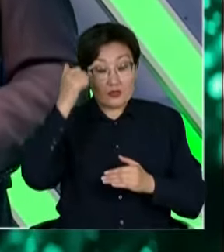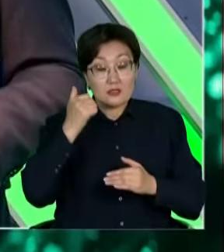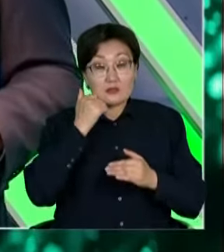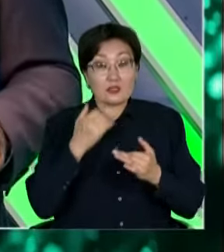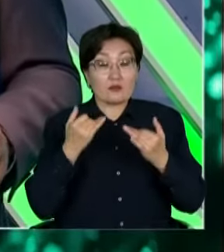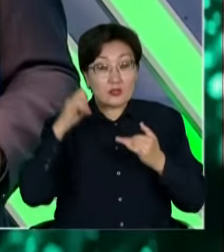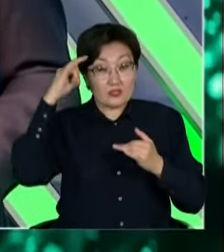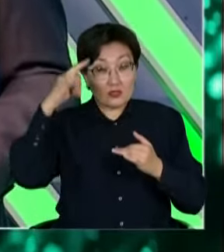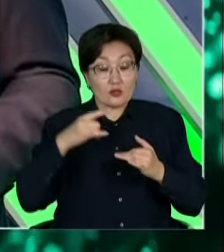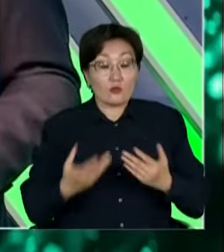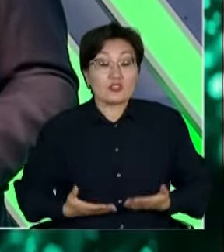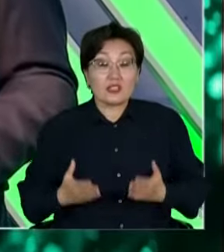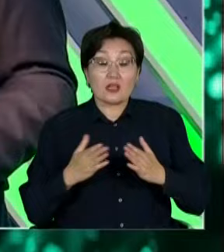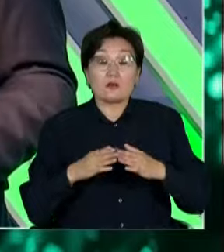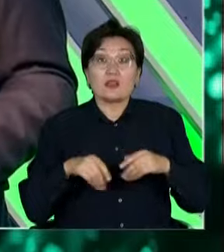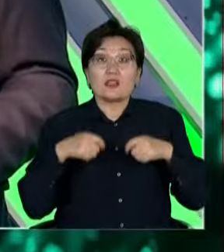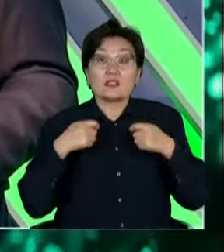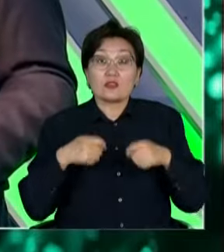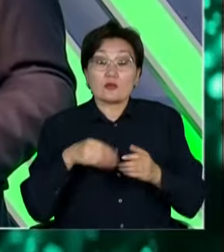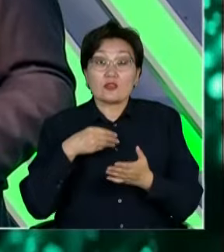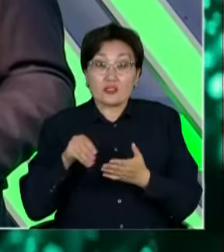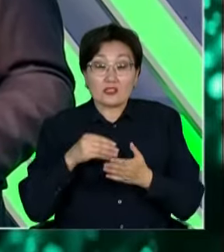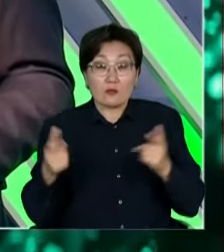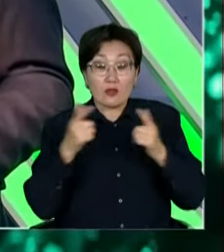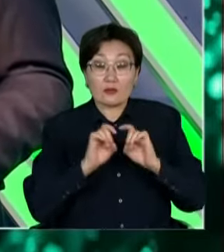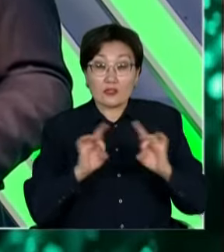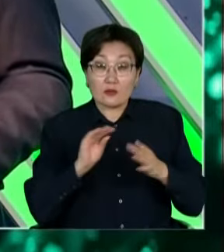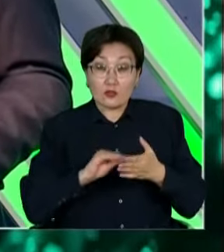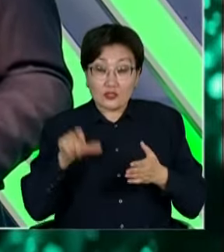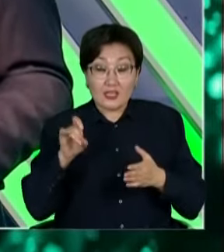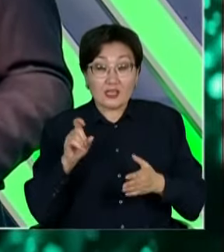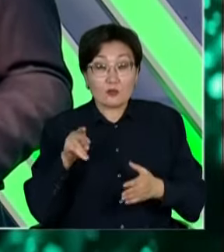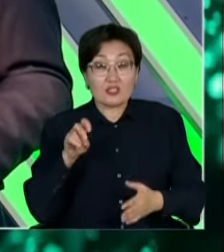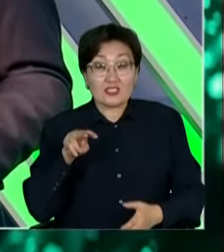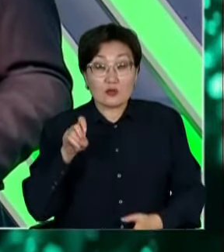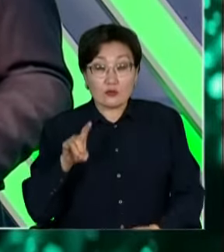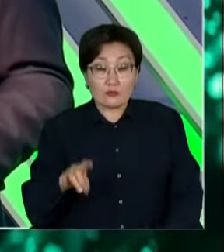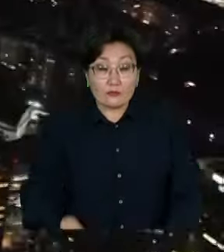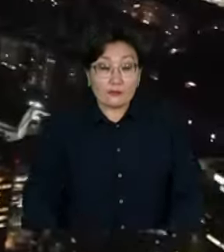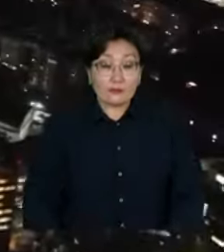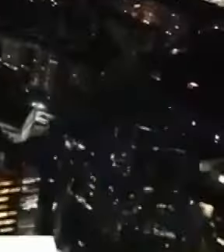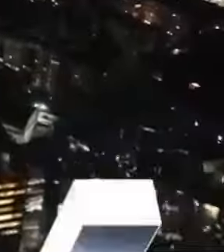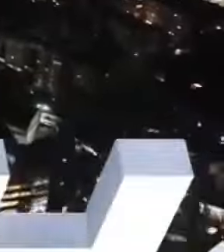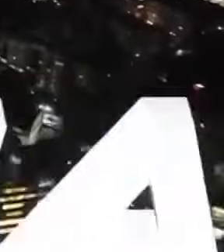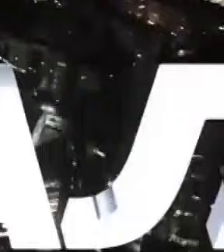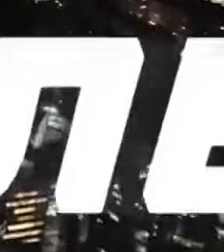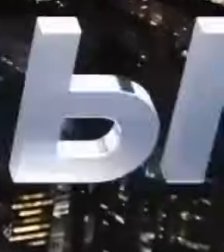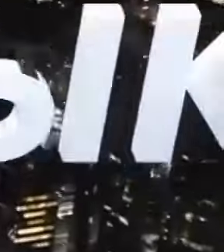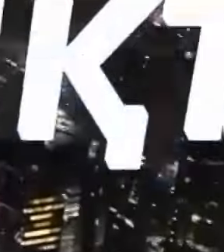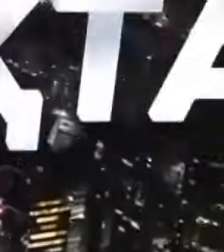Еркебұлан. Қазақстанның тұрғын үй нарығындағы ақпарымен бөліскен әріптесім Еркебұлан Серікұлы болды.